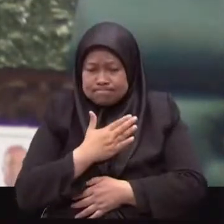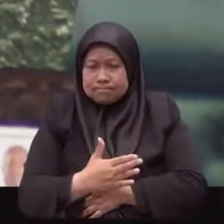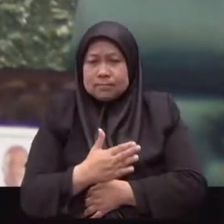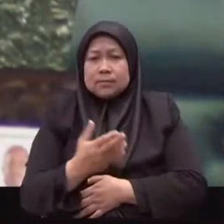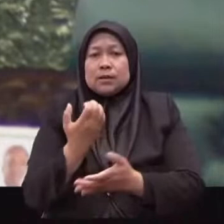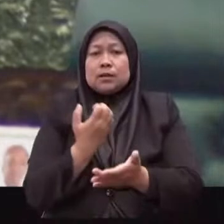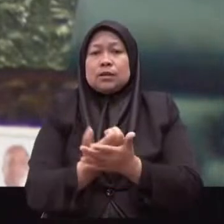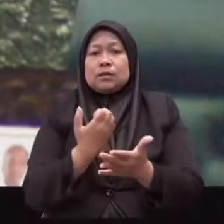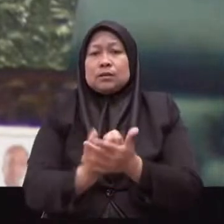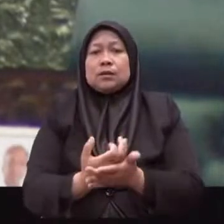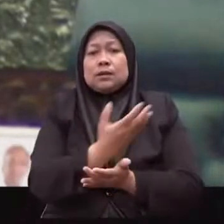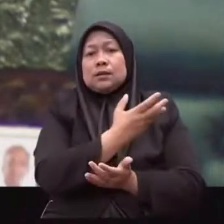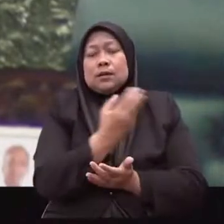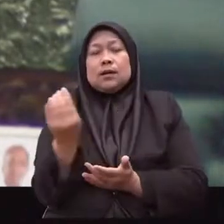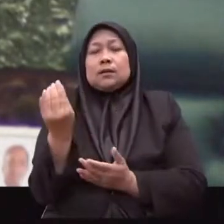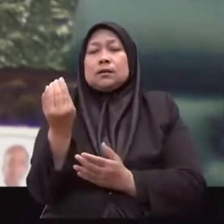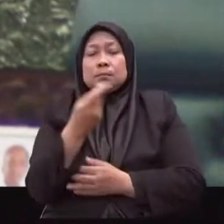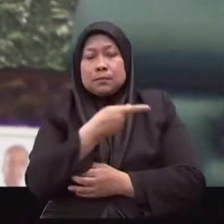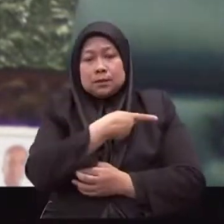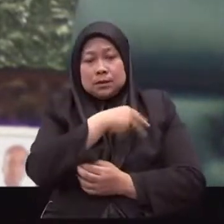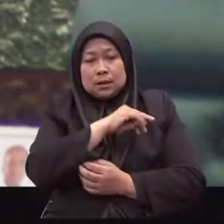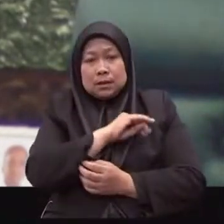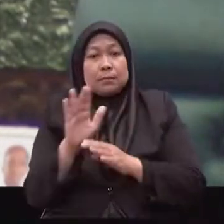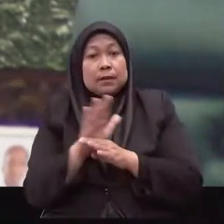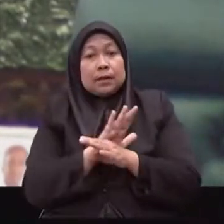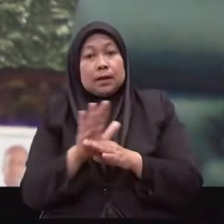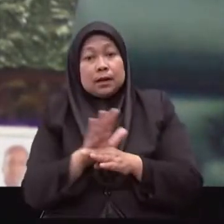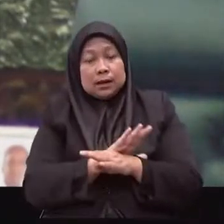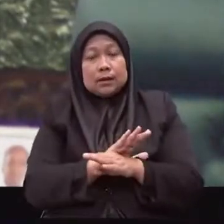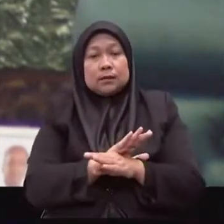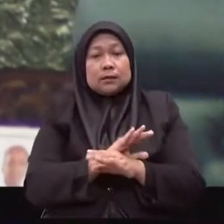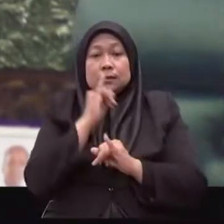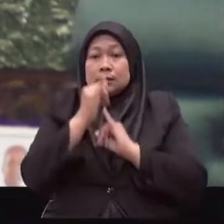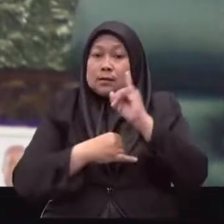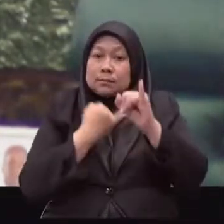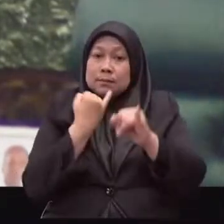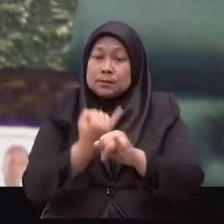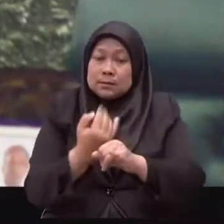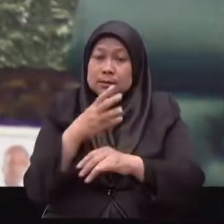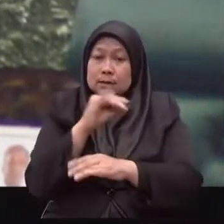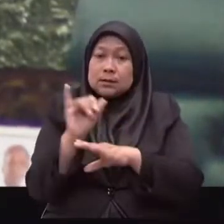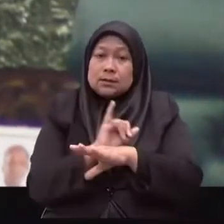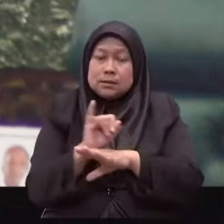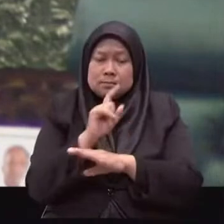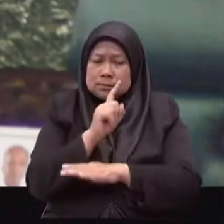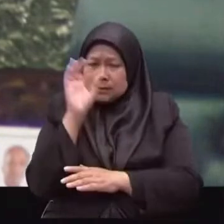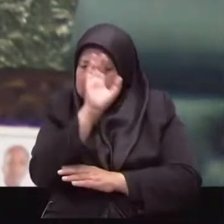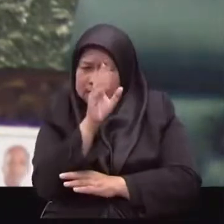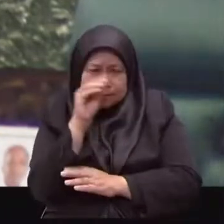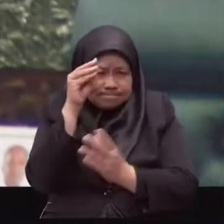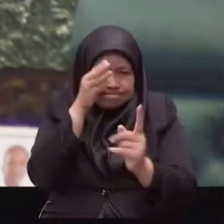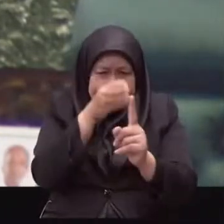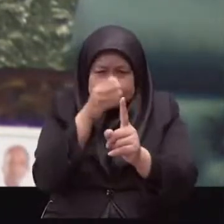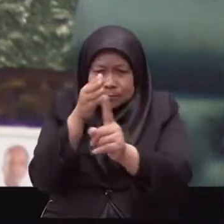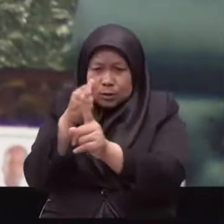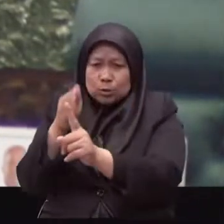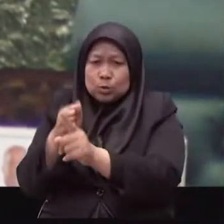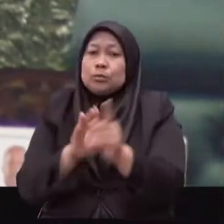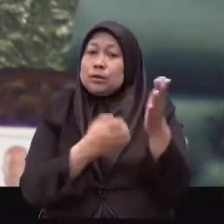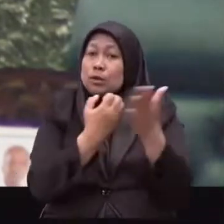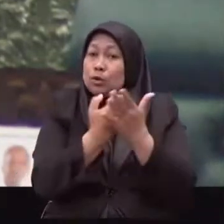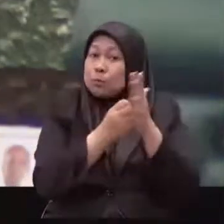Pinang kini dikenali silikon Bali of the east menjadi koridol